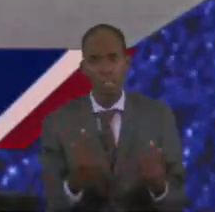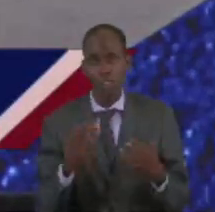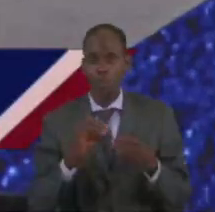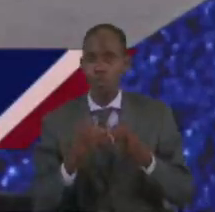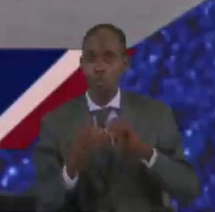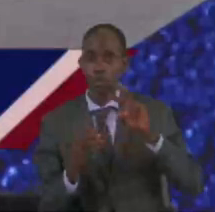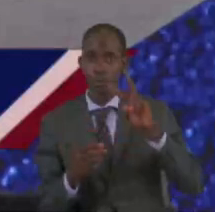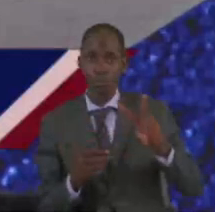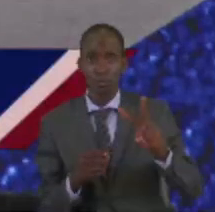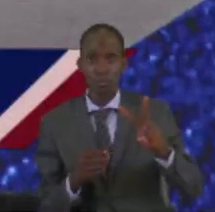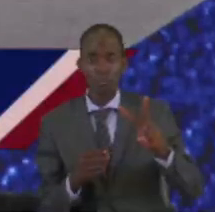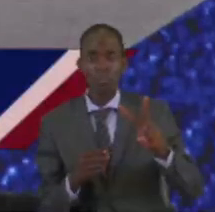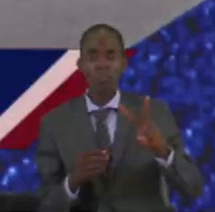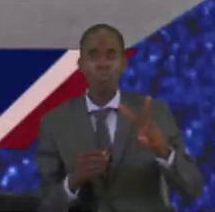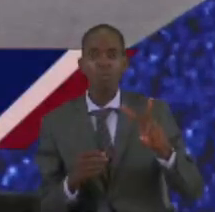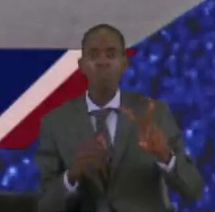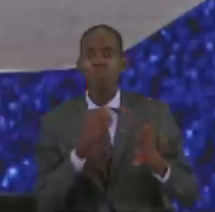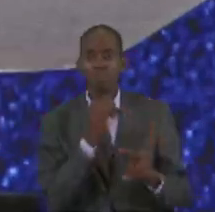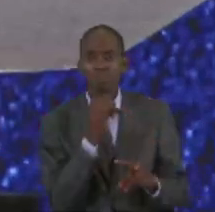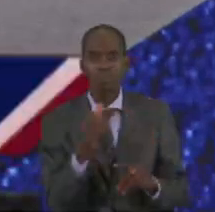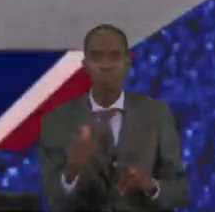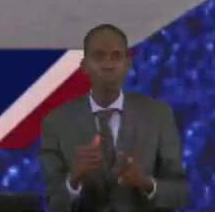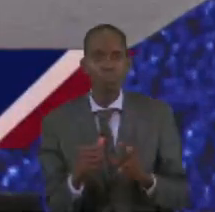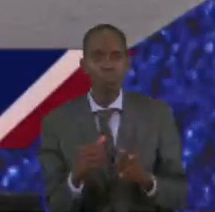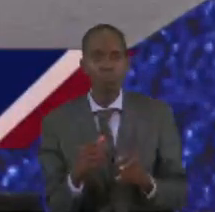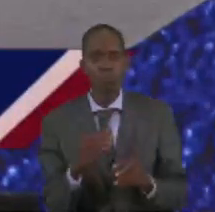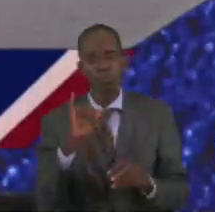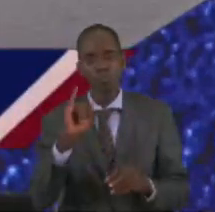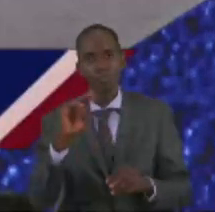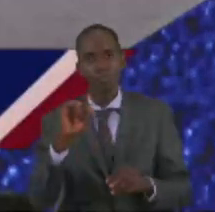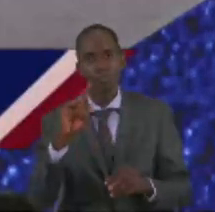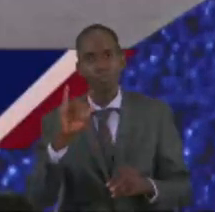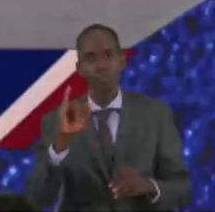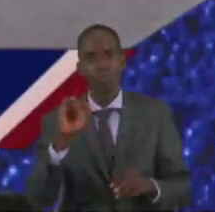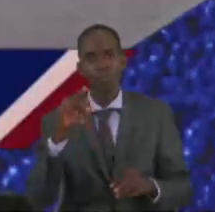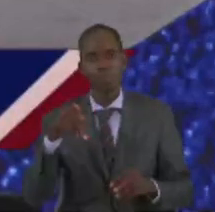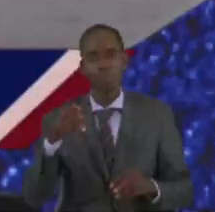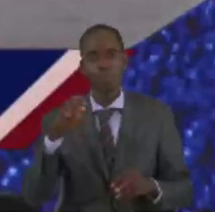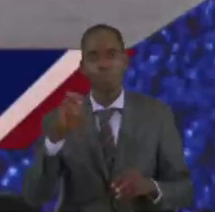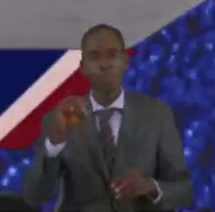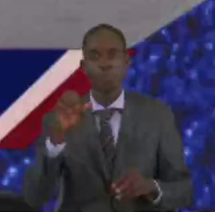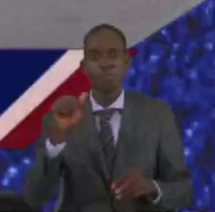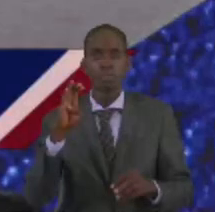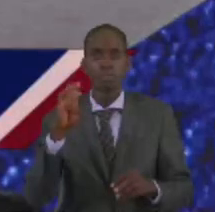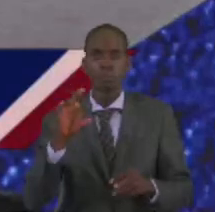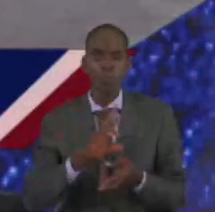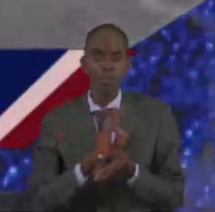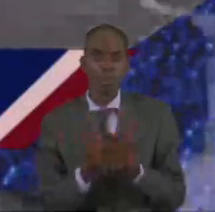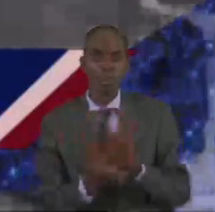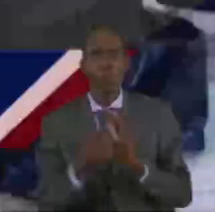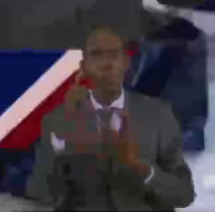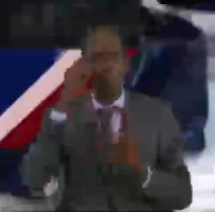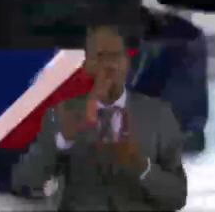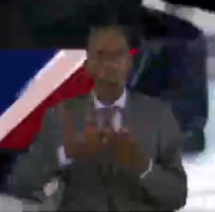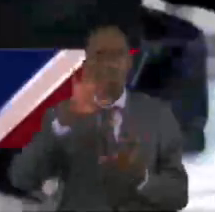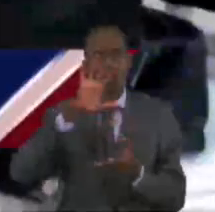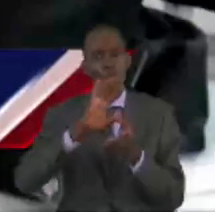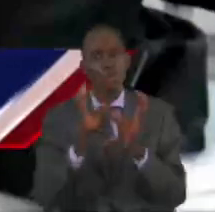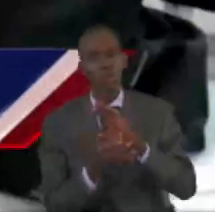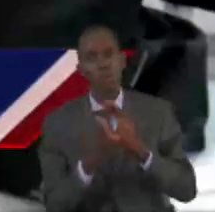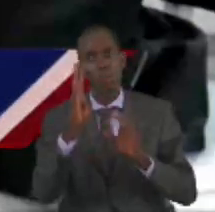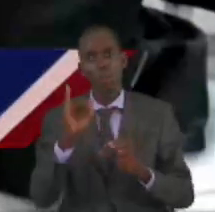Numéro 2, la repentance indispensable pour une conversion glorieuse par